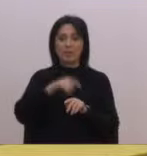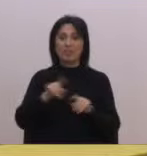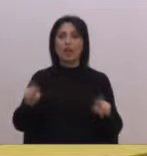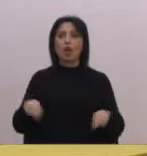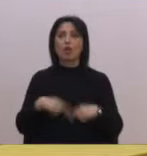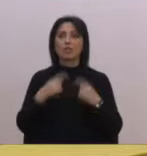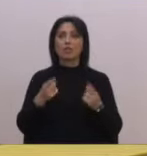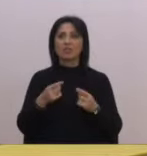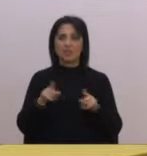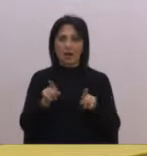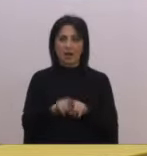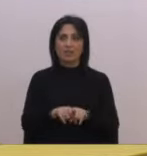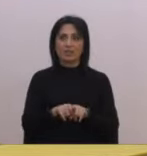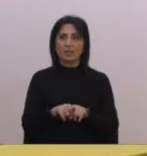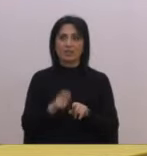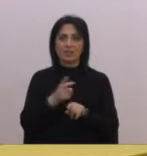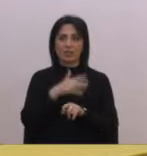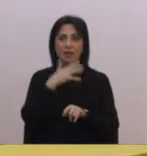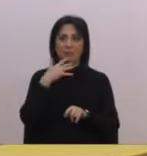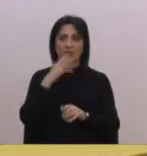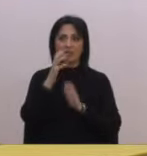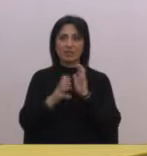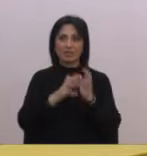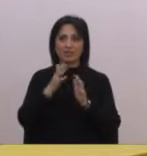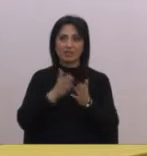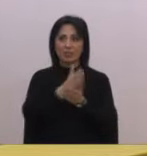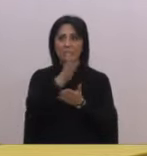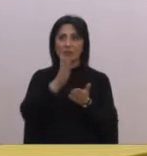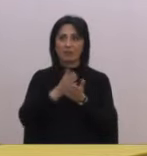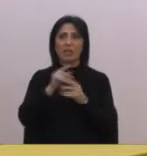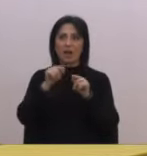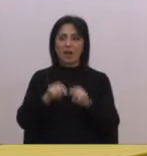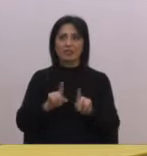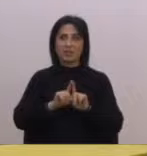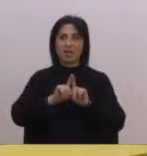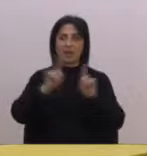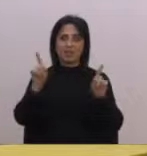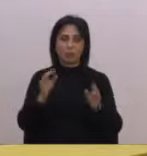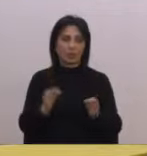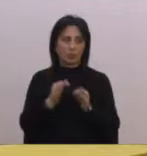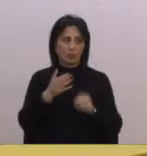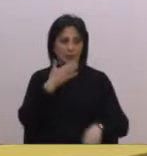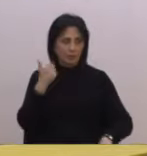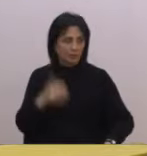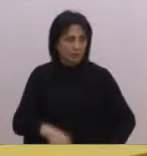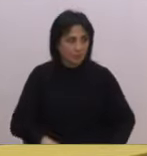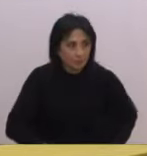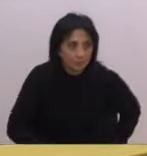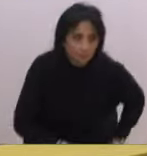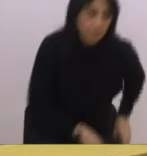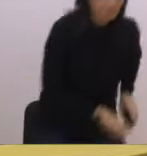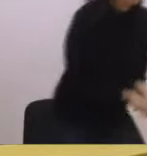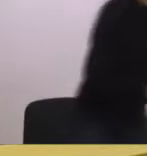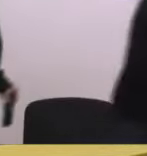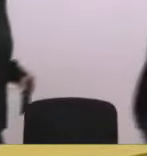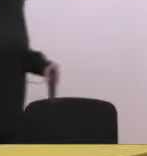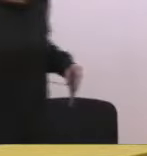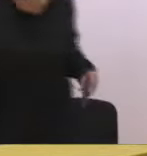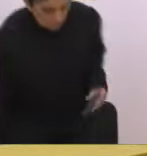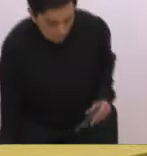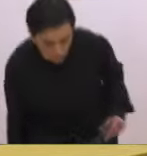ხორციელდება ასევე ძალიან ბევრი საერთაშორისო მიმართულებით და აქაც განსაკუთრებული ვერაფერი ვერ